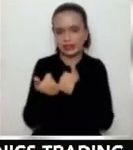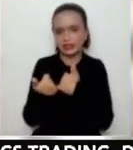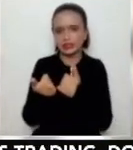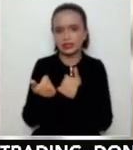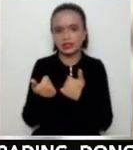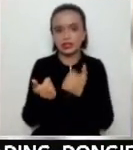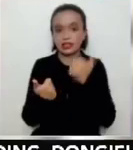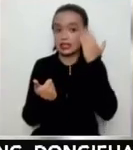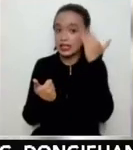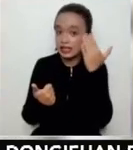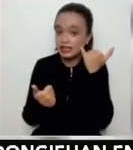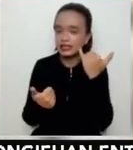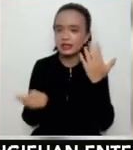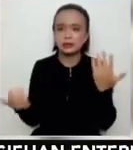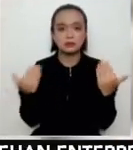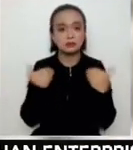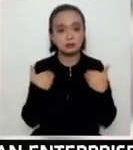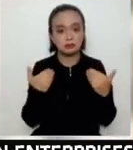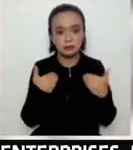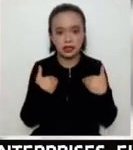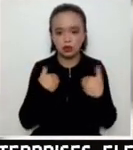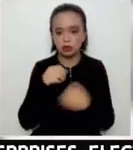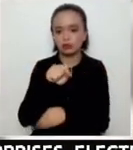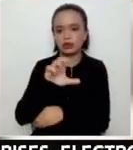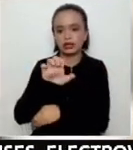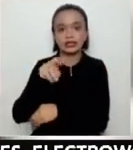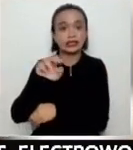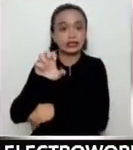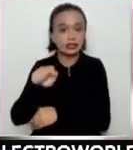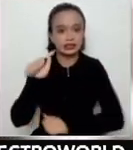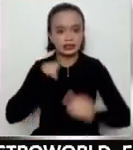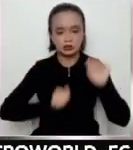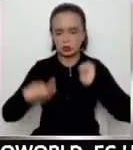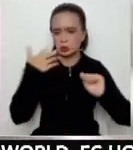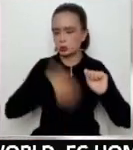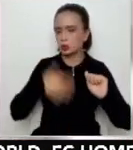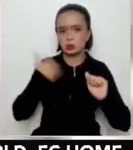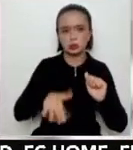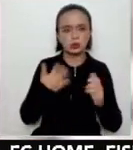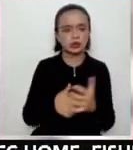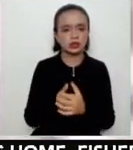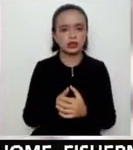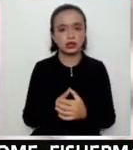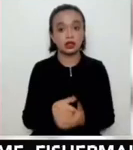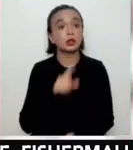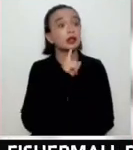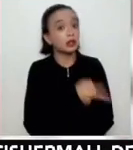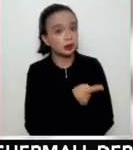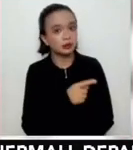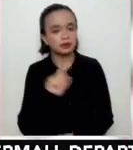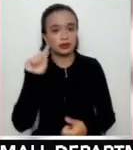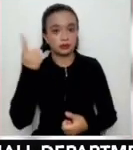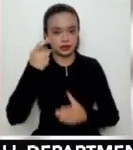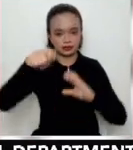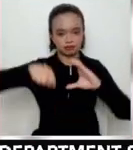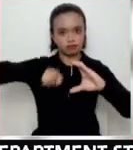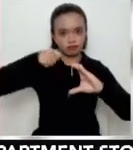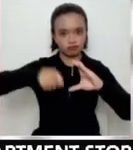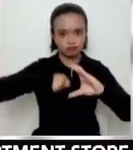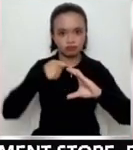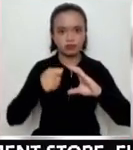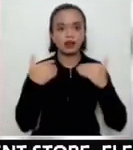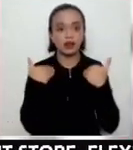mga scenes po dito was very extreme po siya. Actually, first taping pa lang namin, meron ng